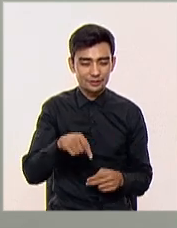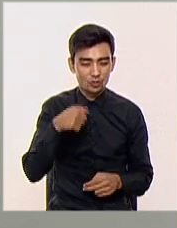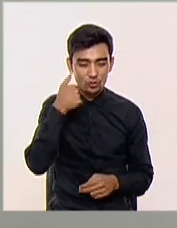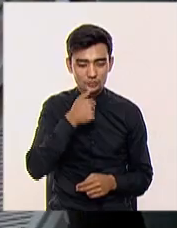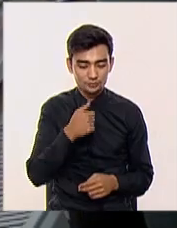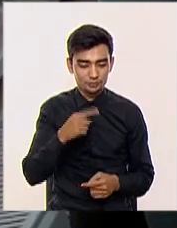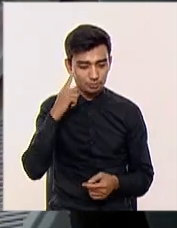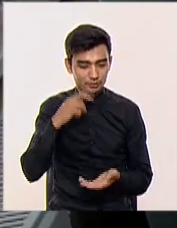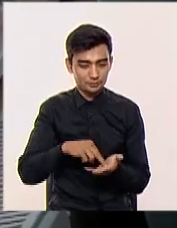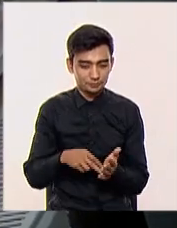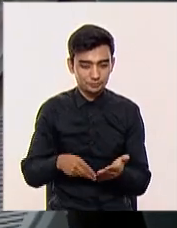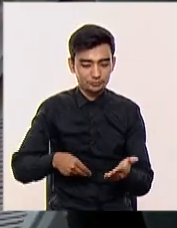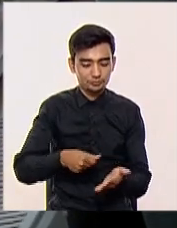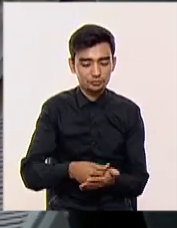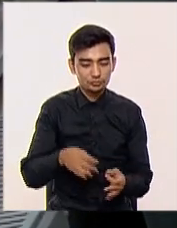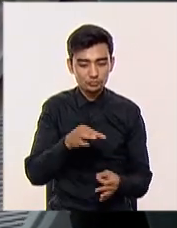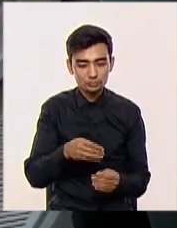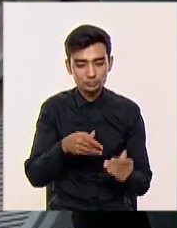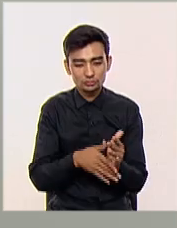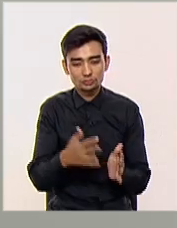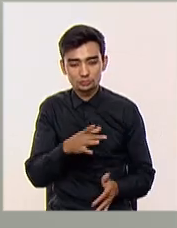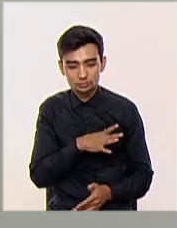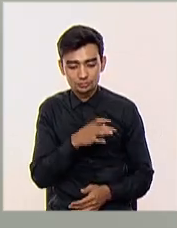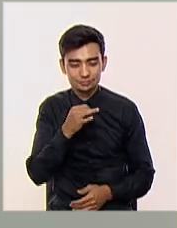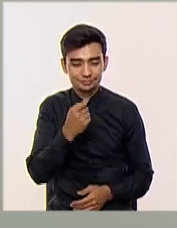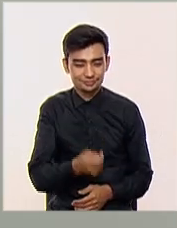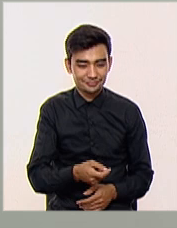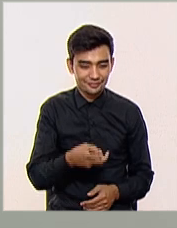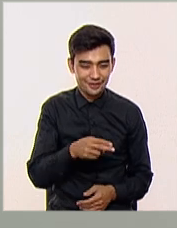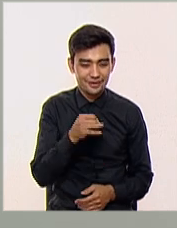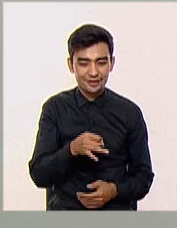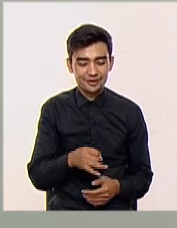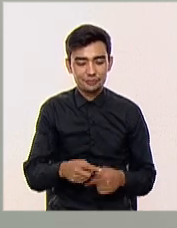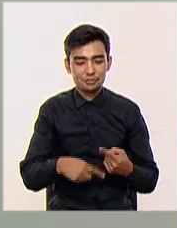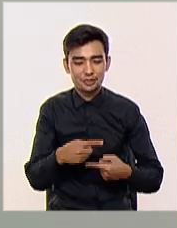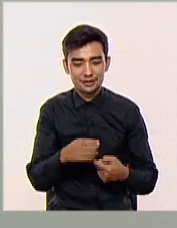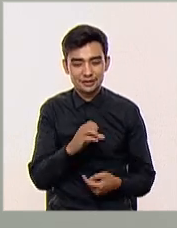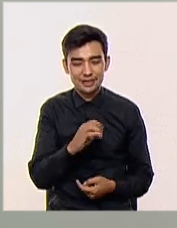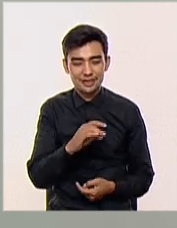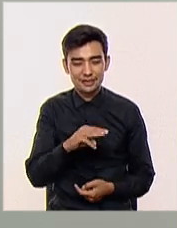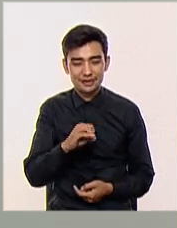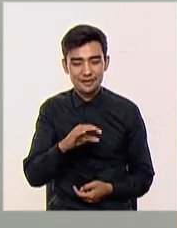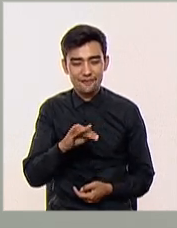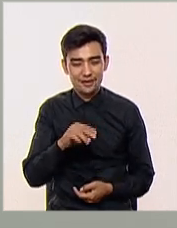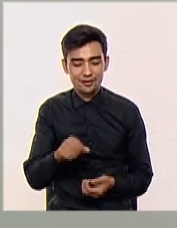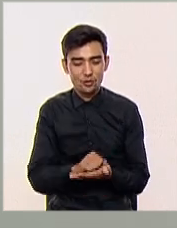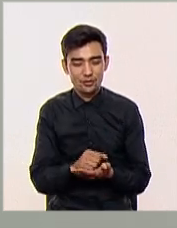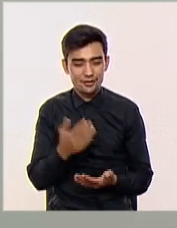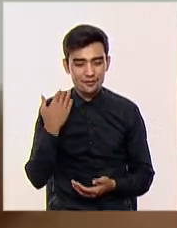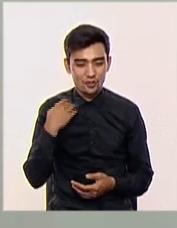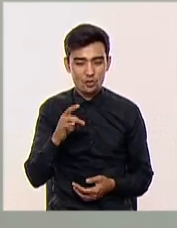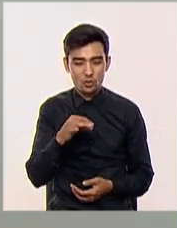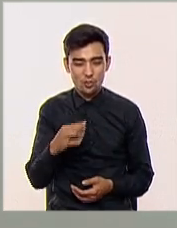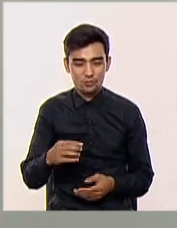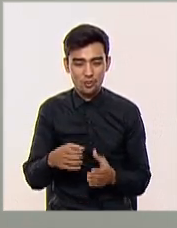планируется выплатить производителям расходы по предоставлению скидки при предъявлении скидочных сертификатов, ранее выданных операторам